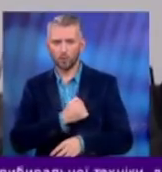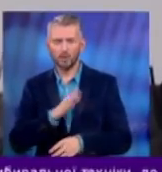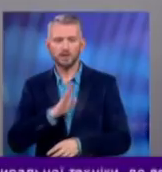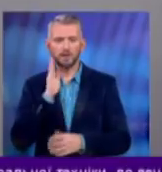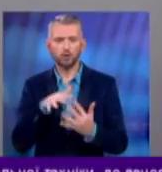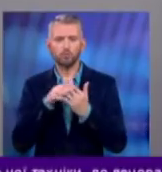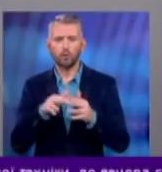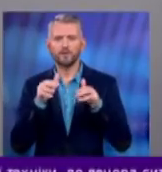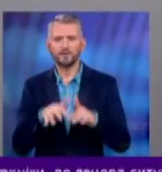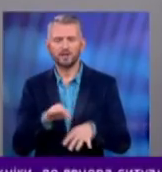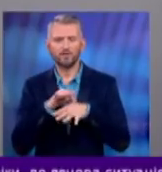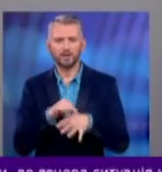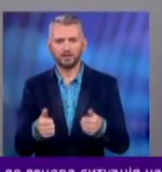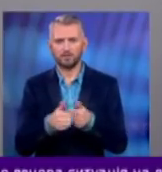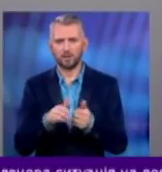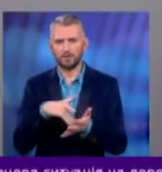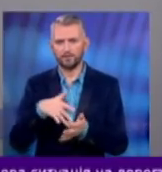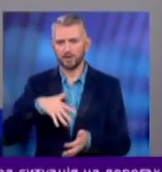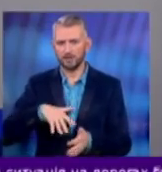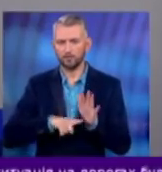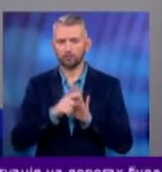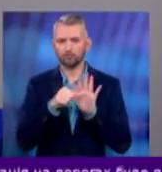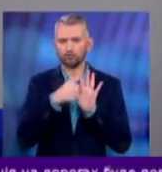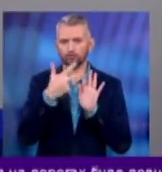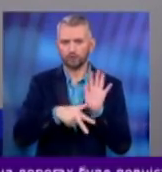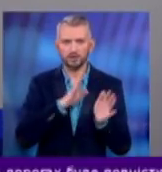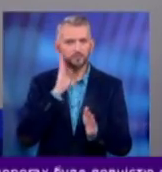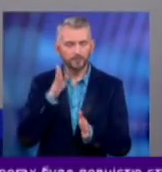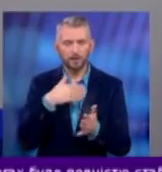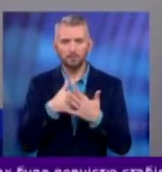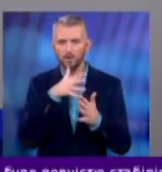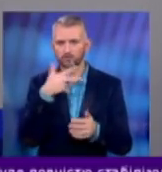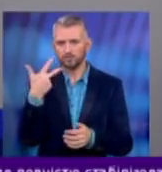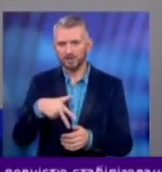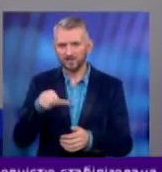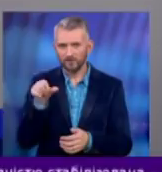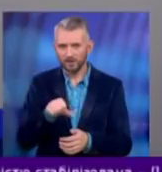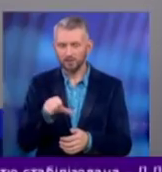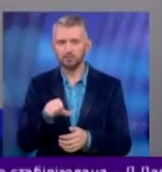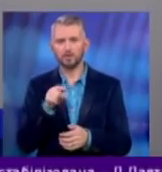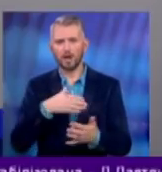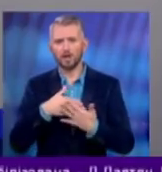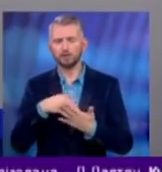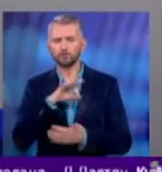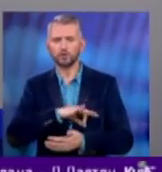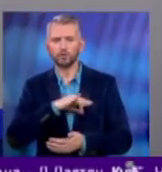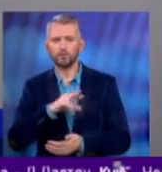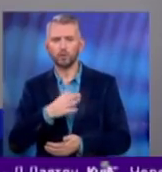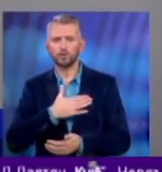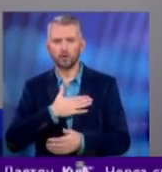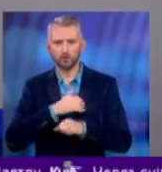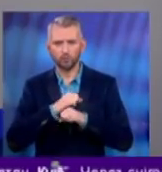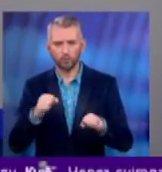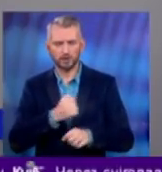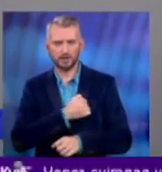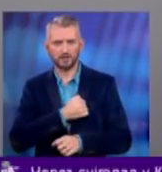дії велися в районі Кримського. З 6:30 протягом майже півгодини окупанти активно застосовували по наших мужніх